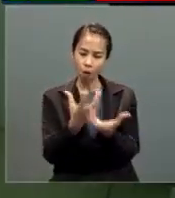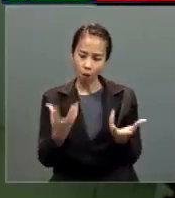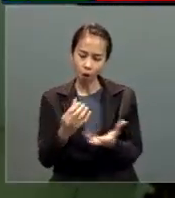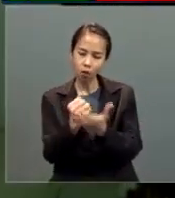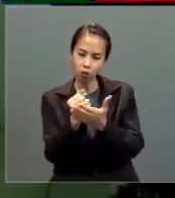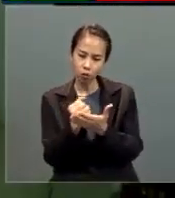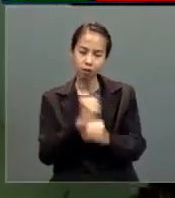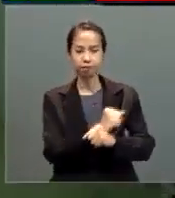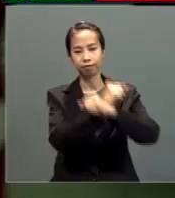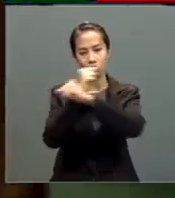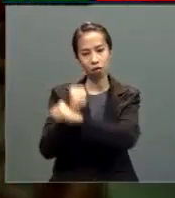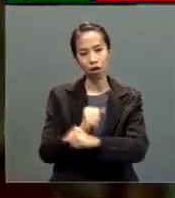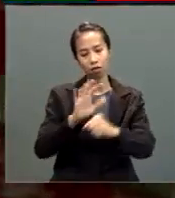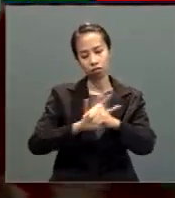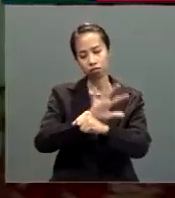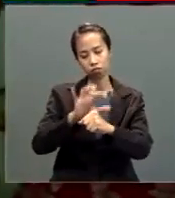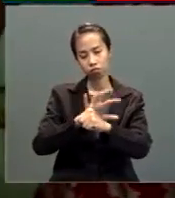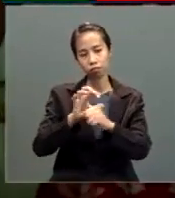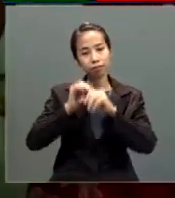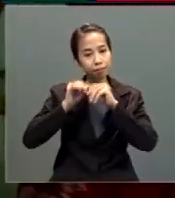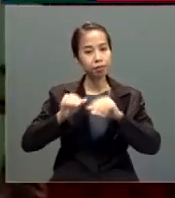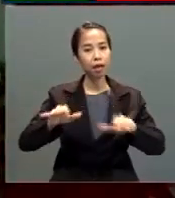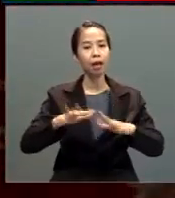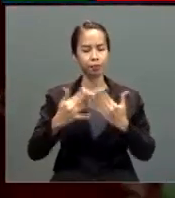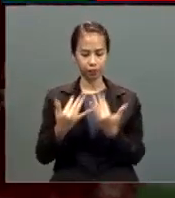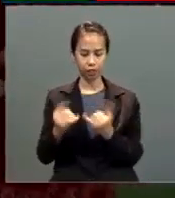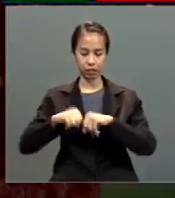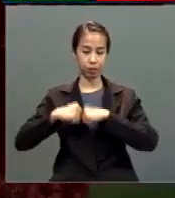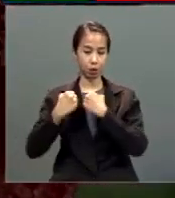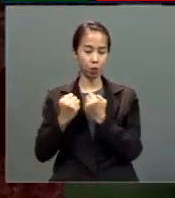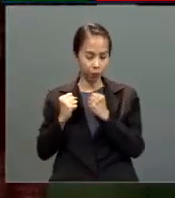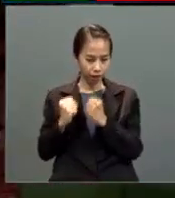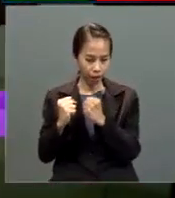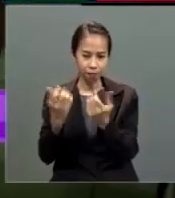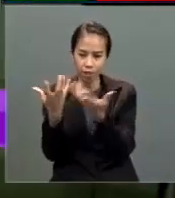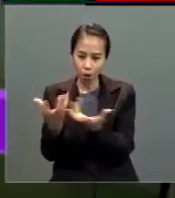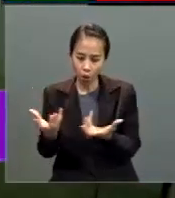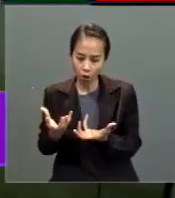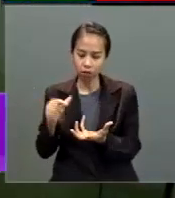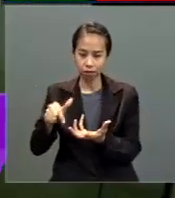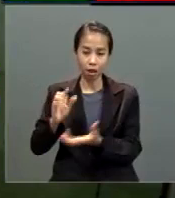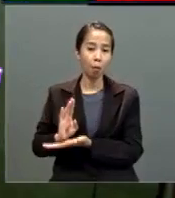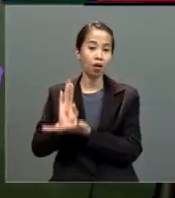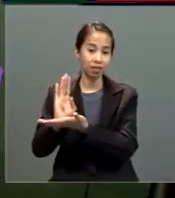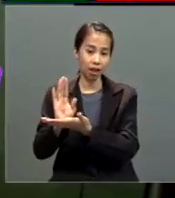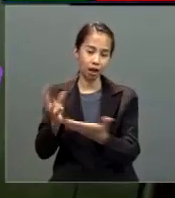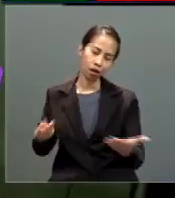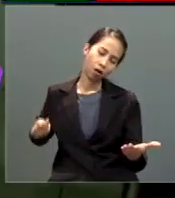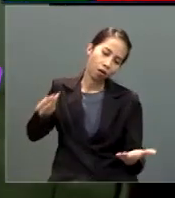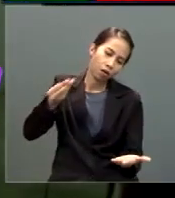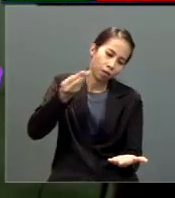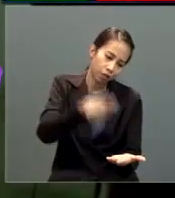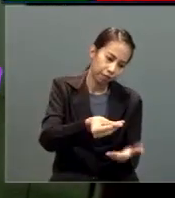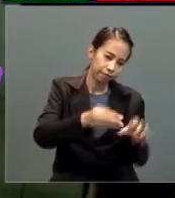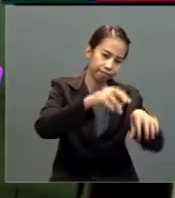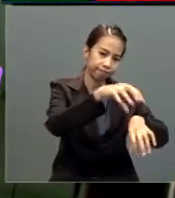การแพร่ระบาดของโควิด-19 ครับทั้งนี้สมาคมพยายามจะกระจายอุปกรณ์ต่างๆที่รับบริจาคมาเนี่ยส่งต่อไปยังหน่วยงานที่